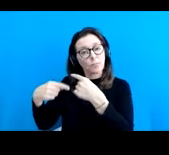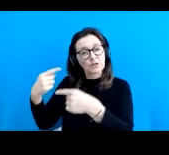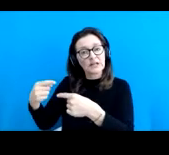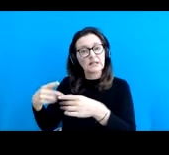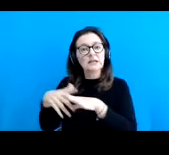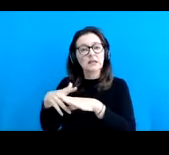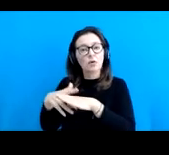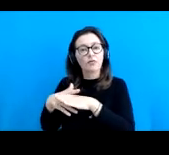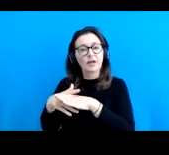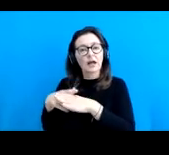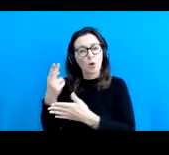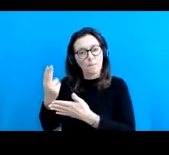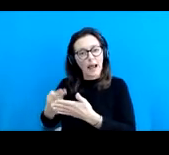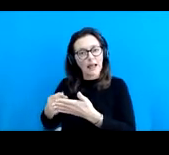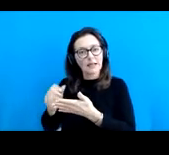in pisanje.